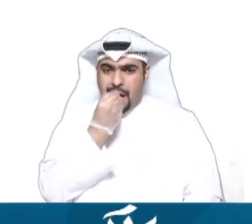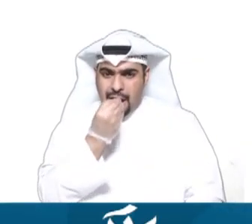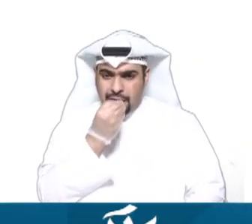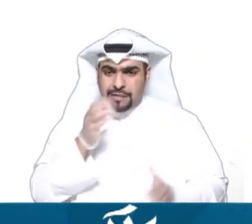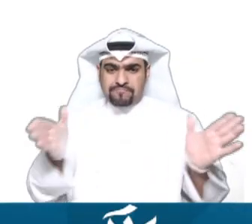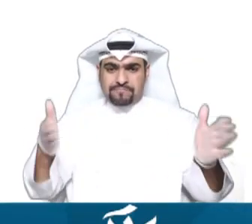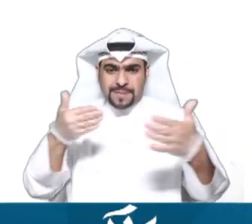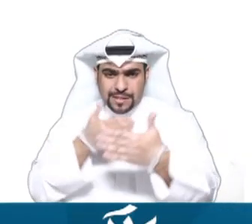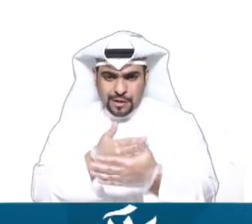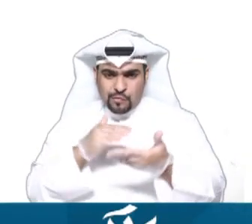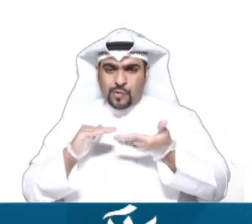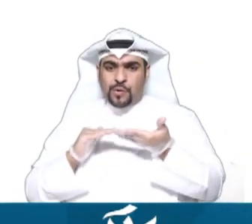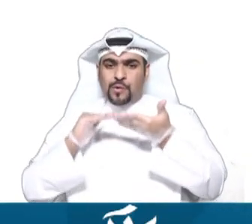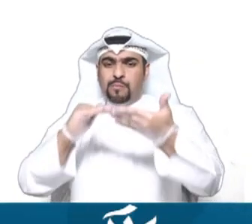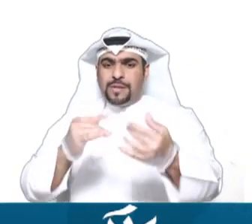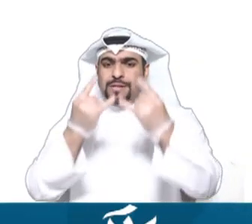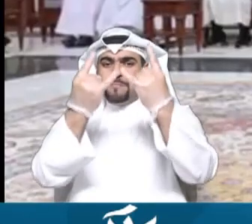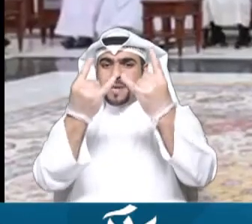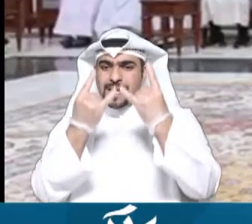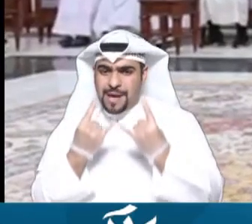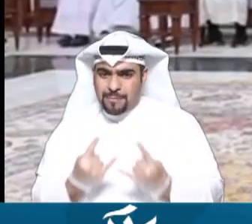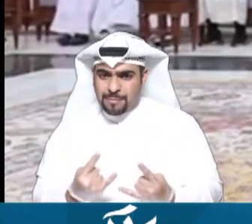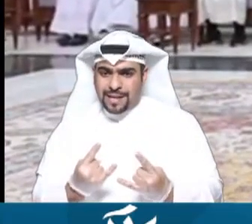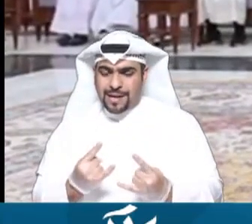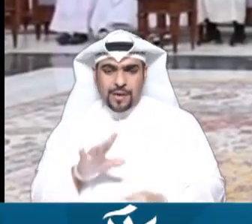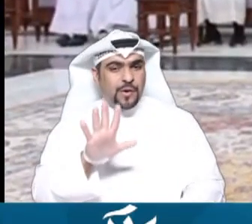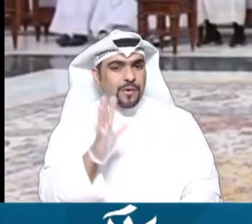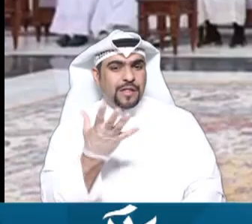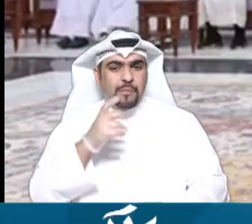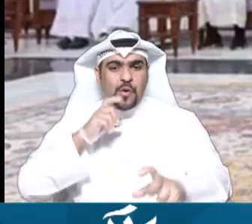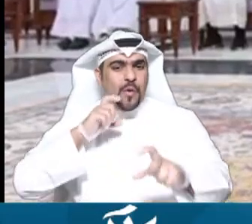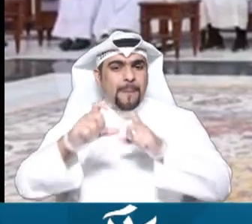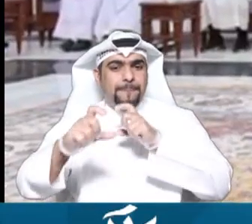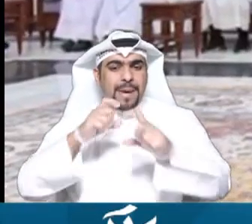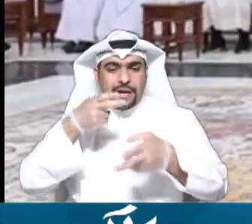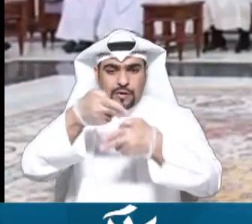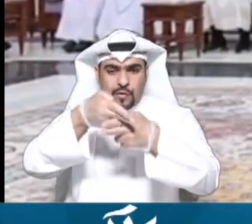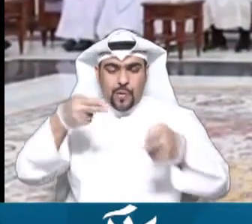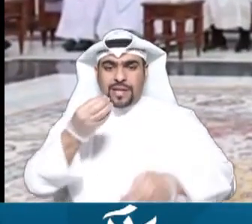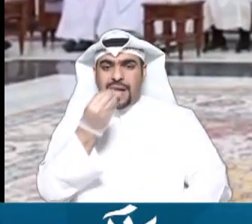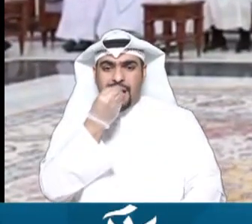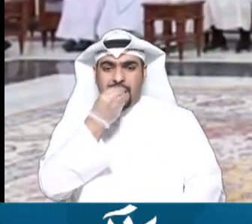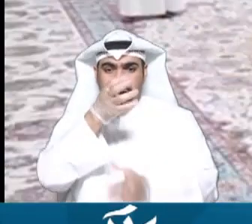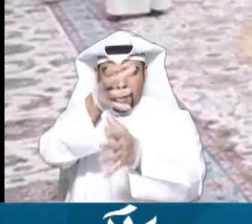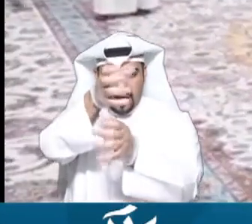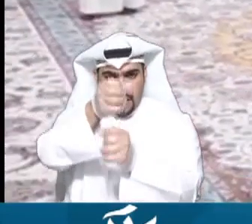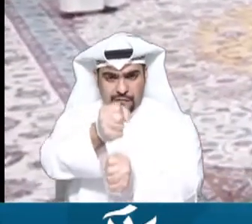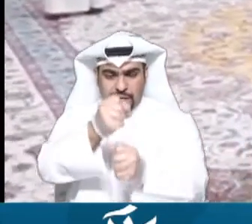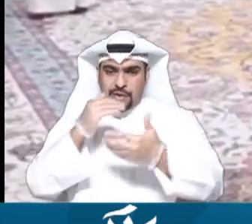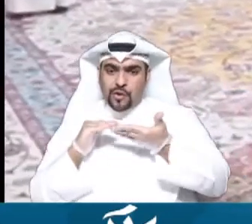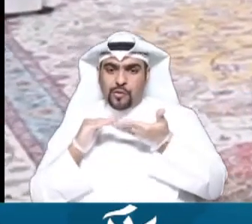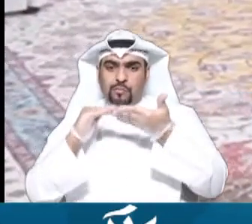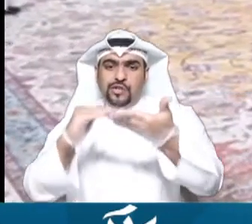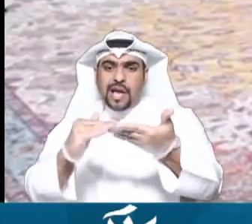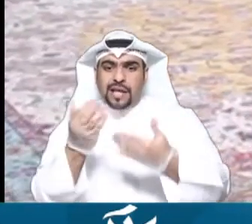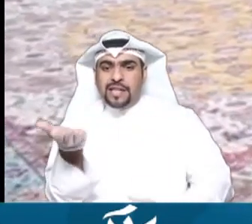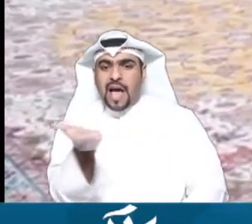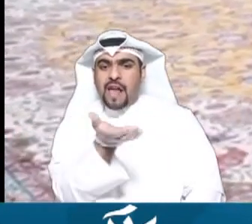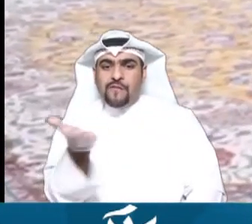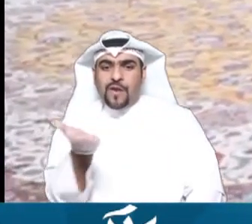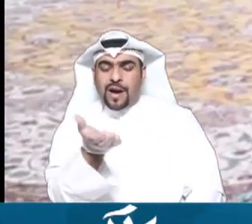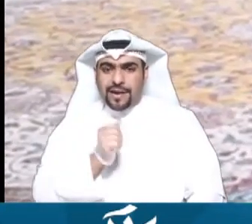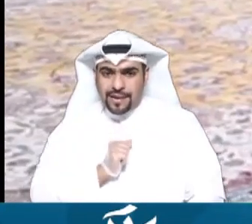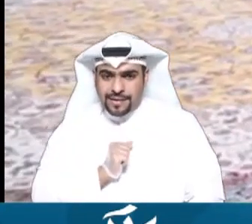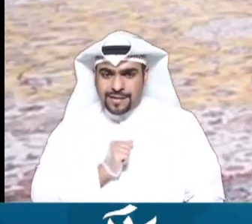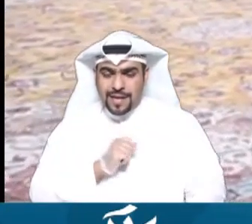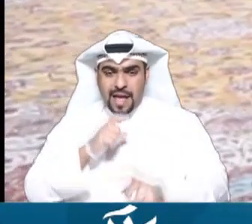الأزمة، ومنها البنك الكويتي للطعام والإغاثة منذ اليوم الأول لتقديم يد العون والدعم